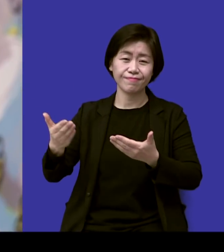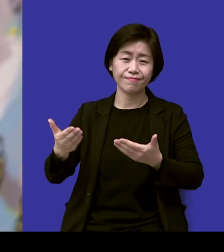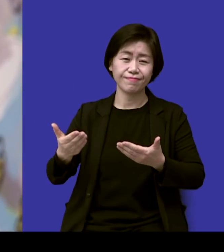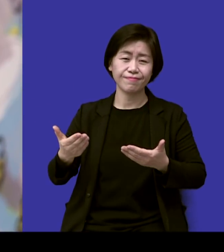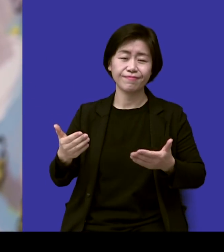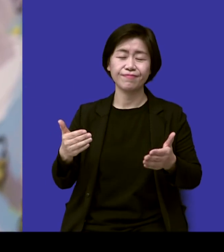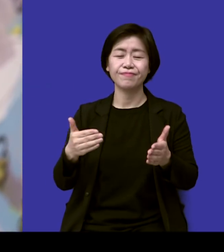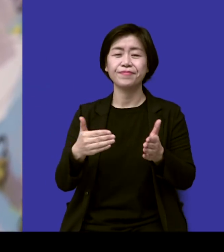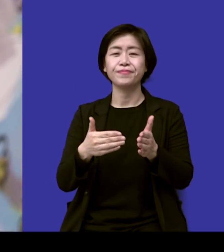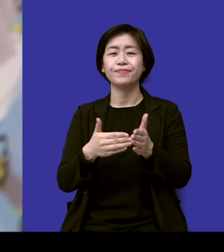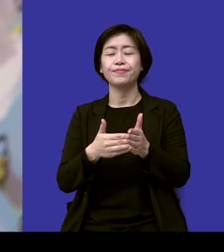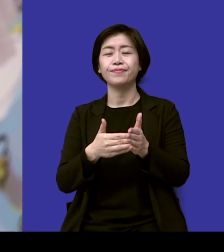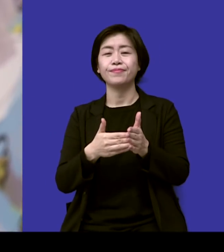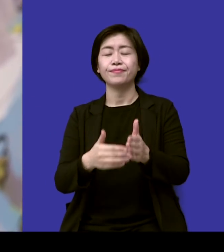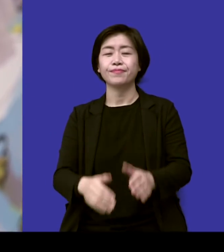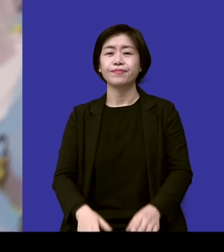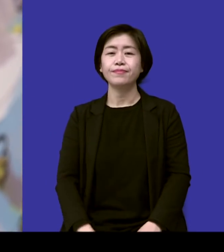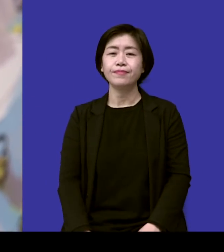하시네.